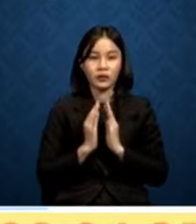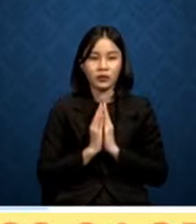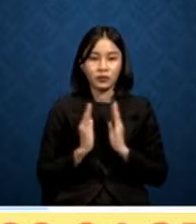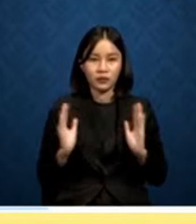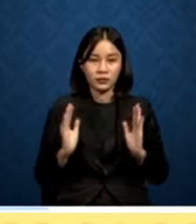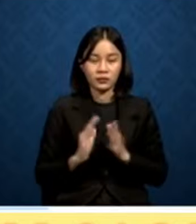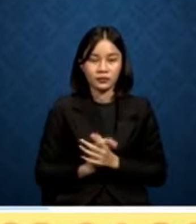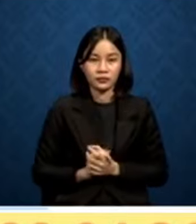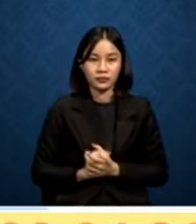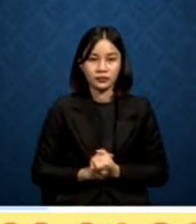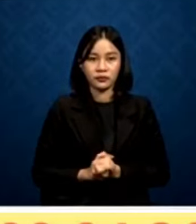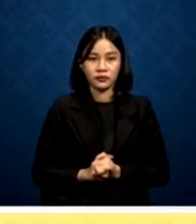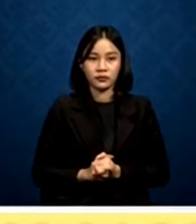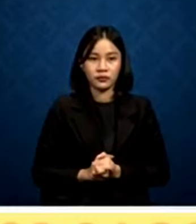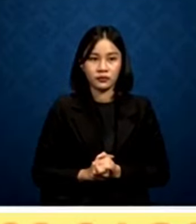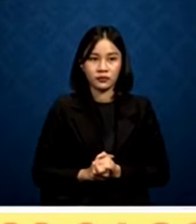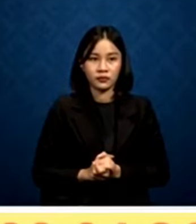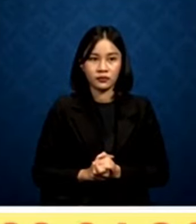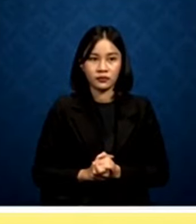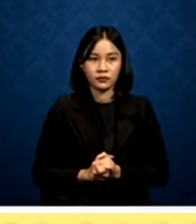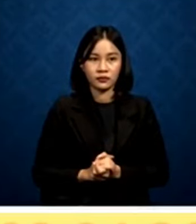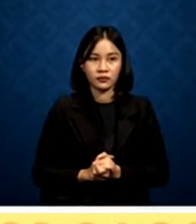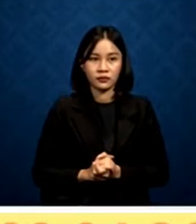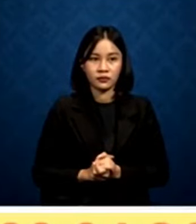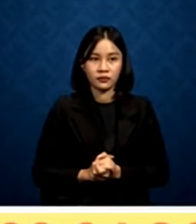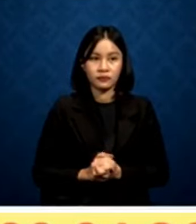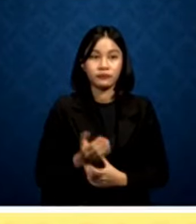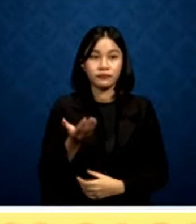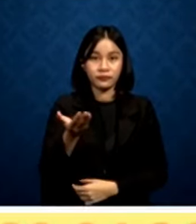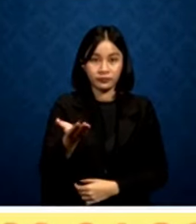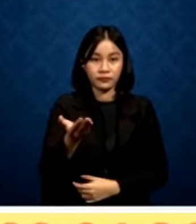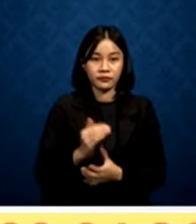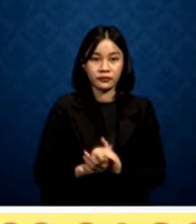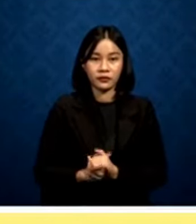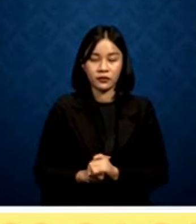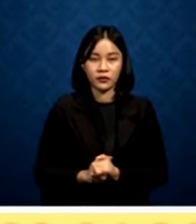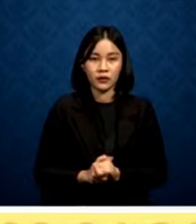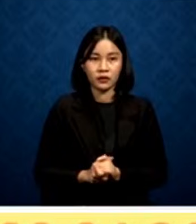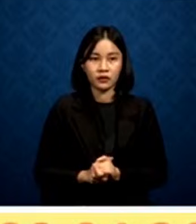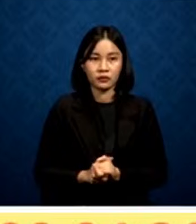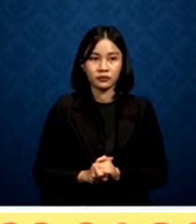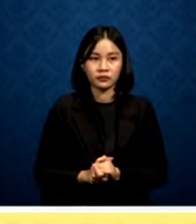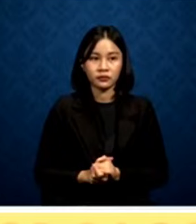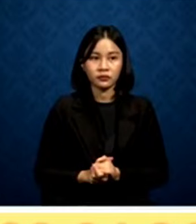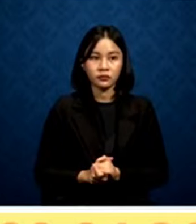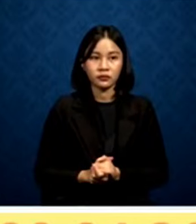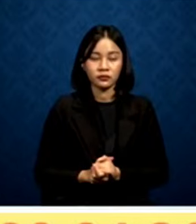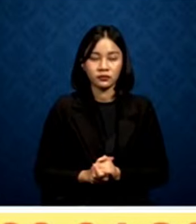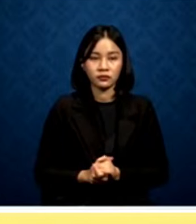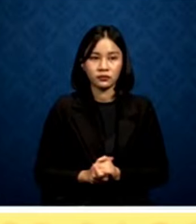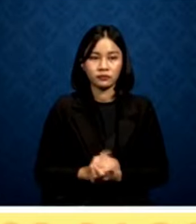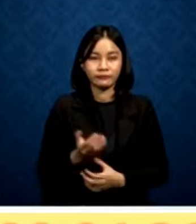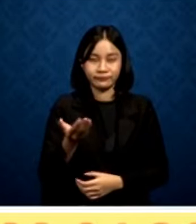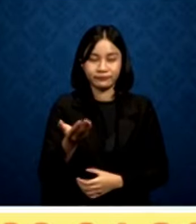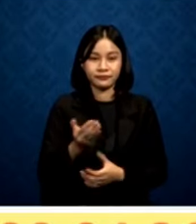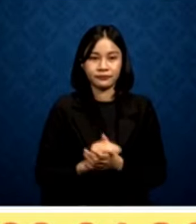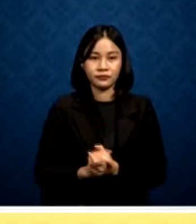ัขอบ